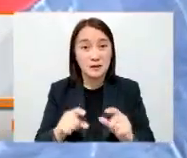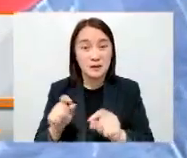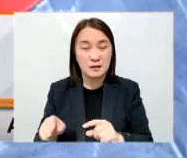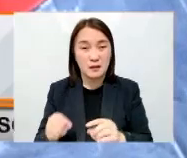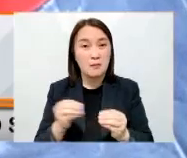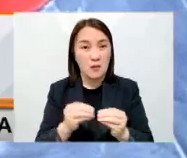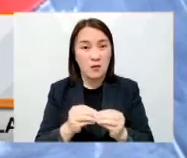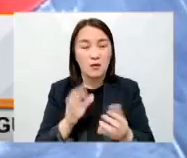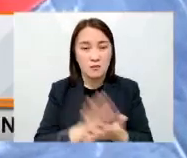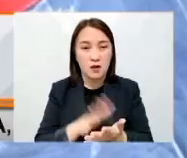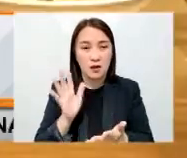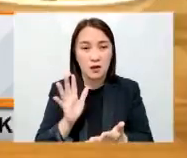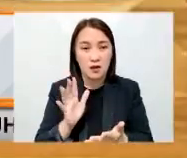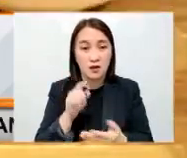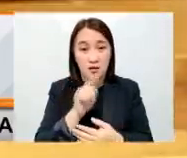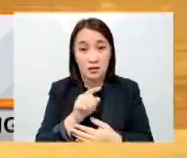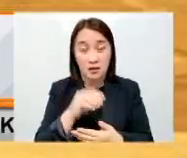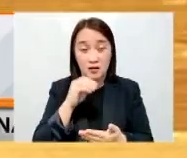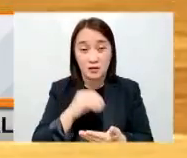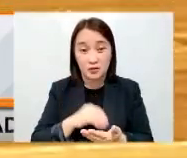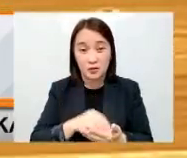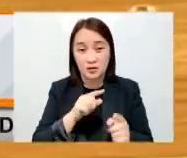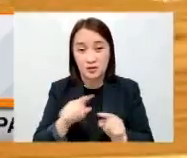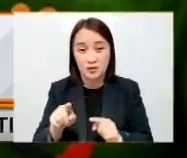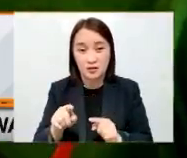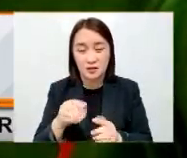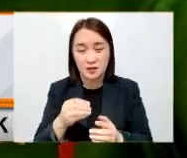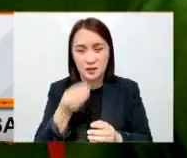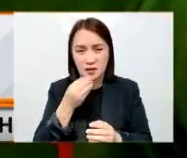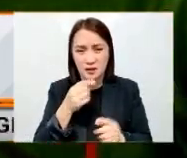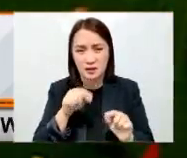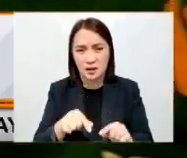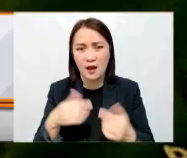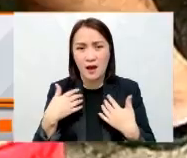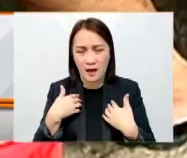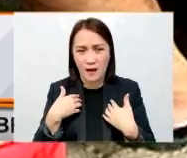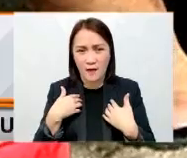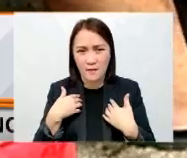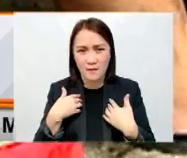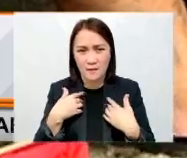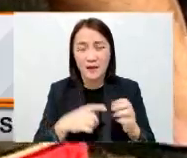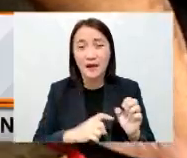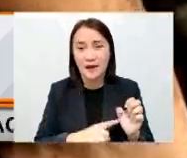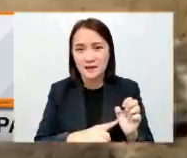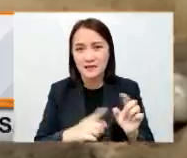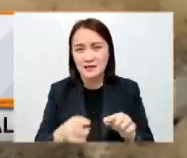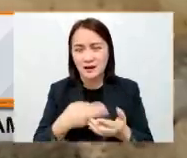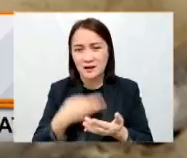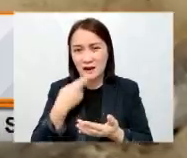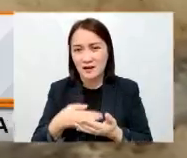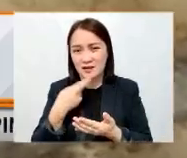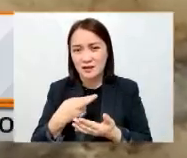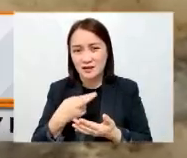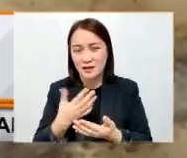Sa karinderyang ito ni Aling Lucy sa Quezon City, panay extra rice ang mga kumakain. Bukod kasi sa sulit,